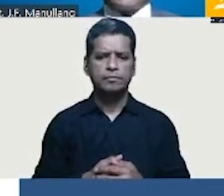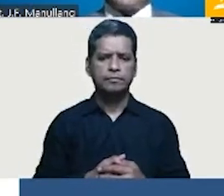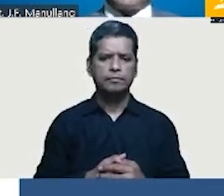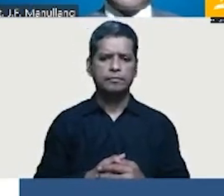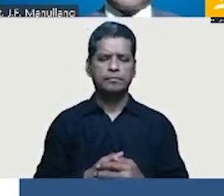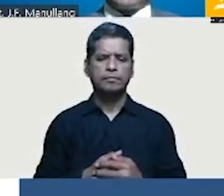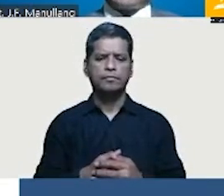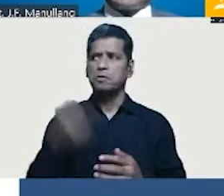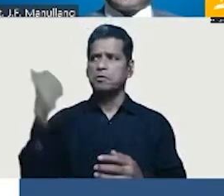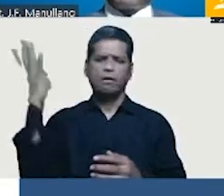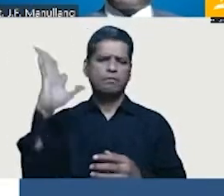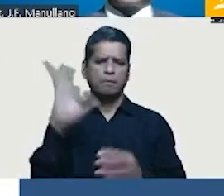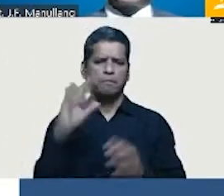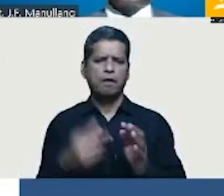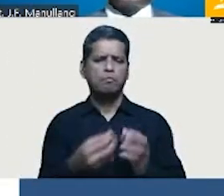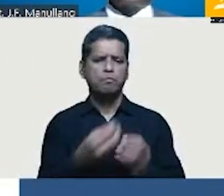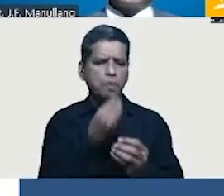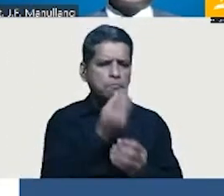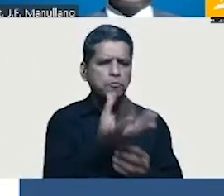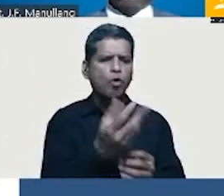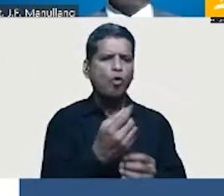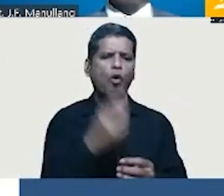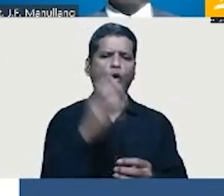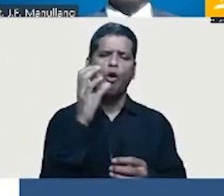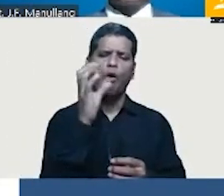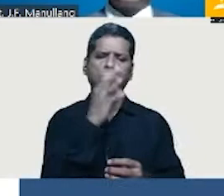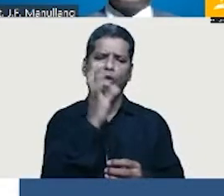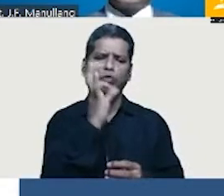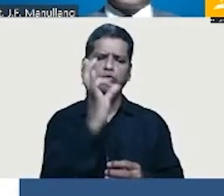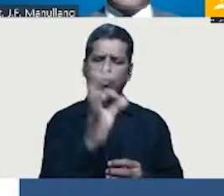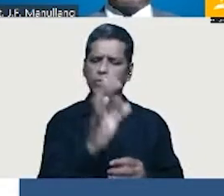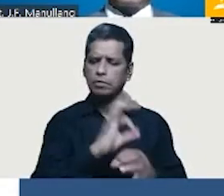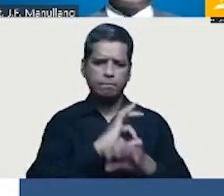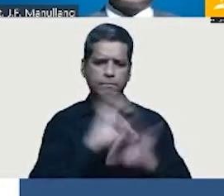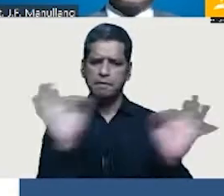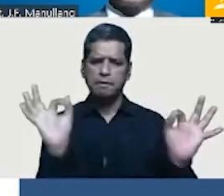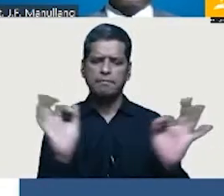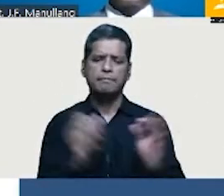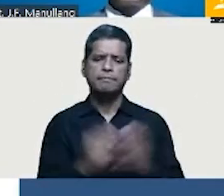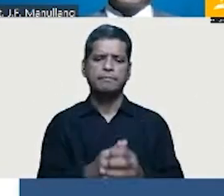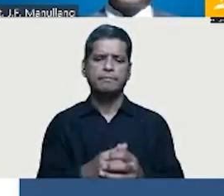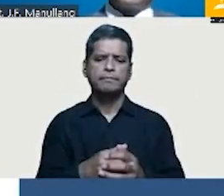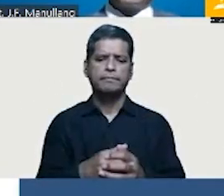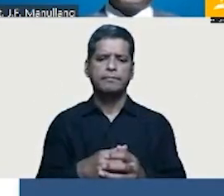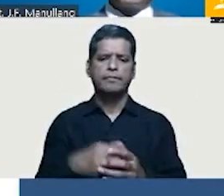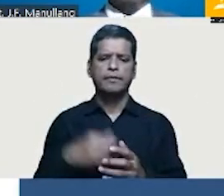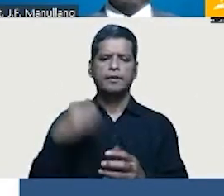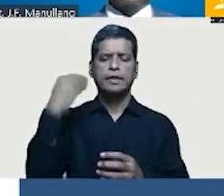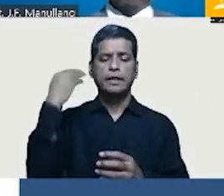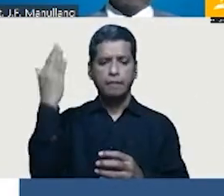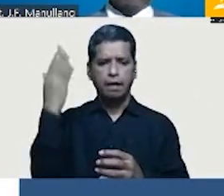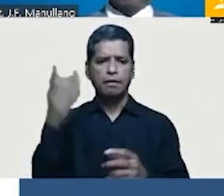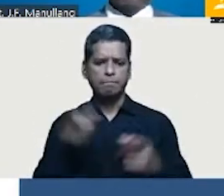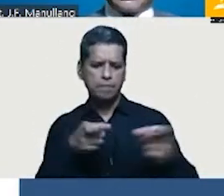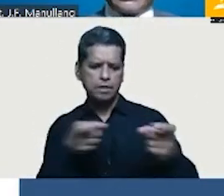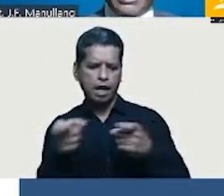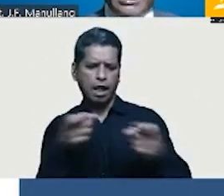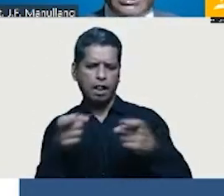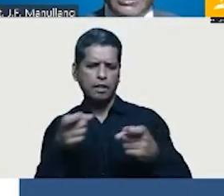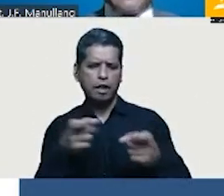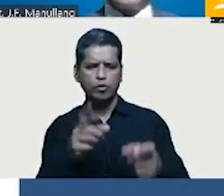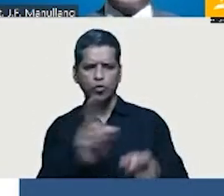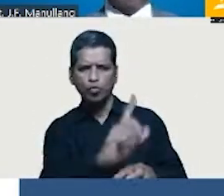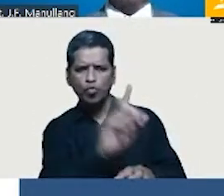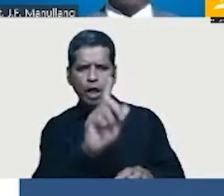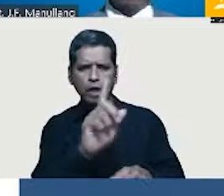atau teori-teori palsu percaya kepada Tuhan Yang mengetahui yang mengendalikan segala Oh ya sanggup menyingkapkan rahasia